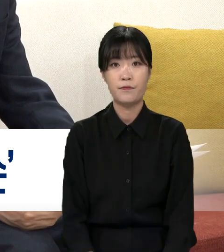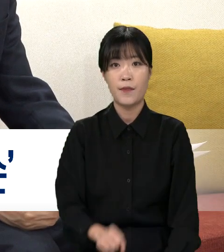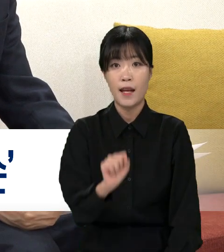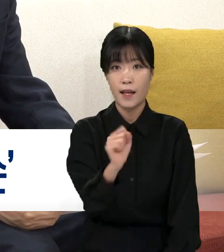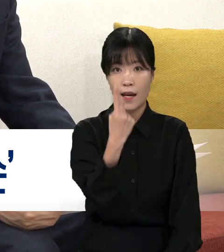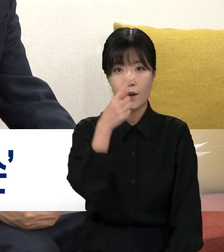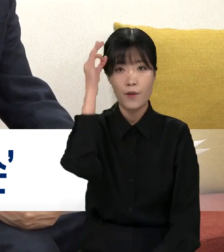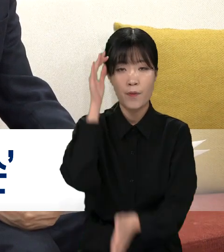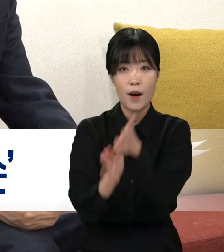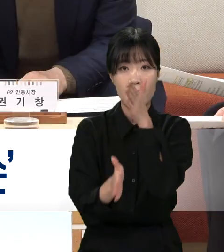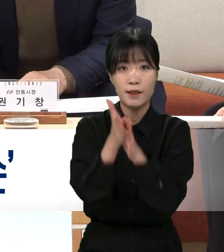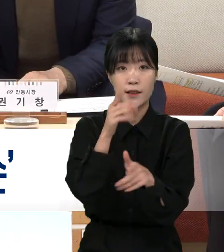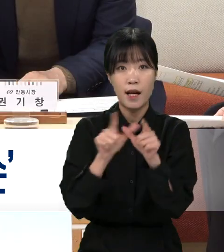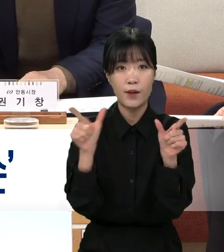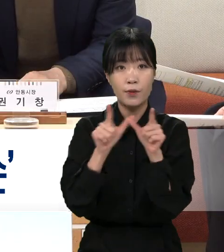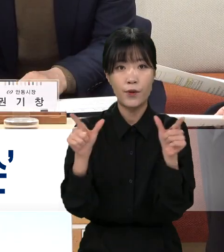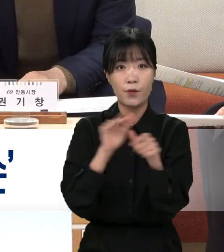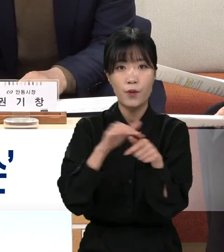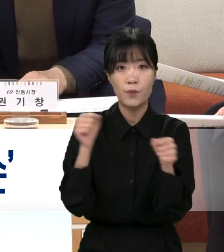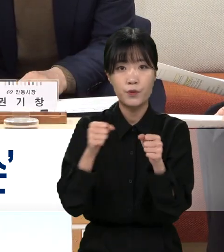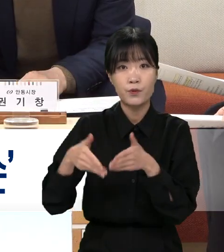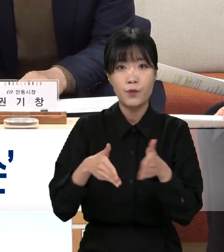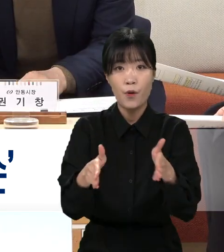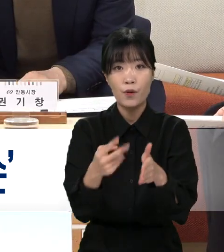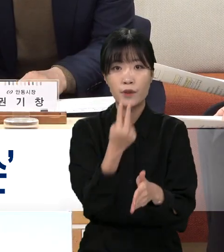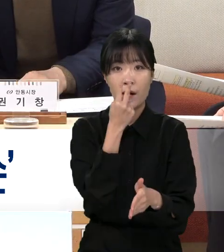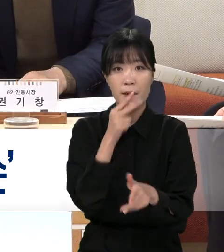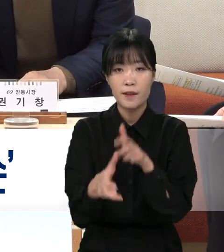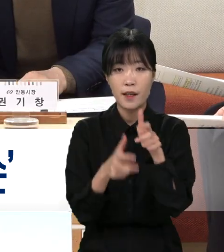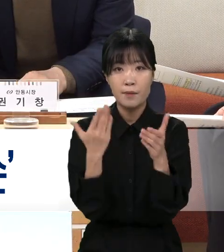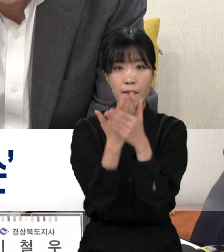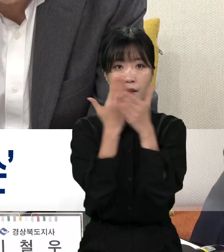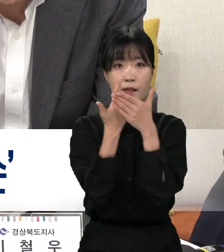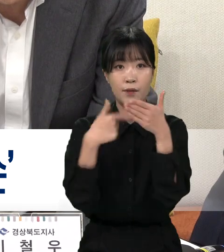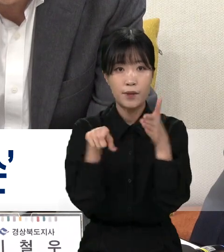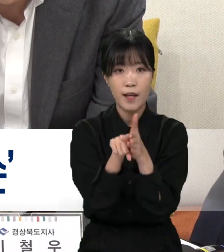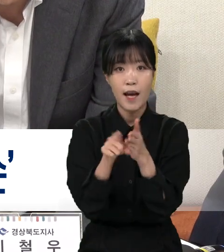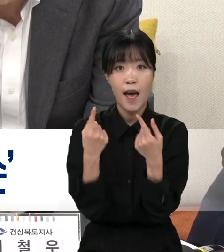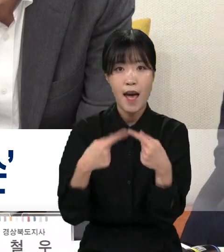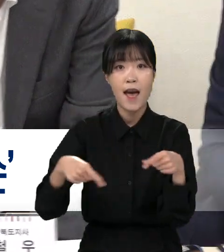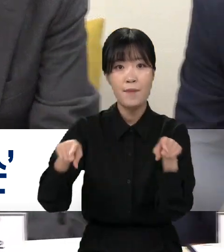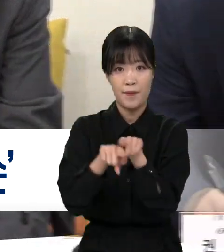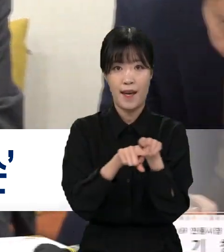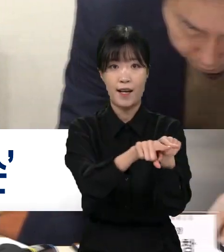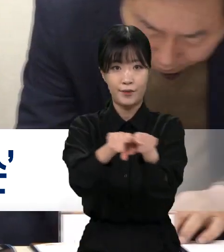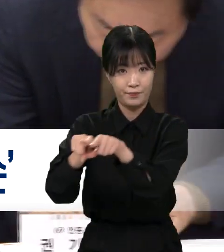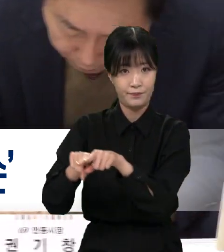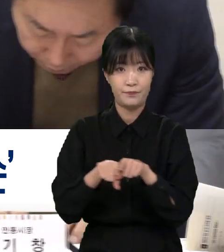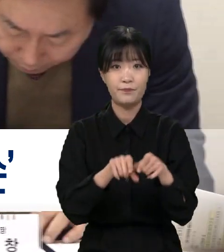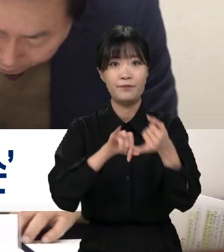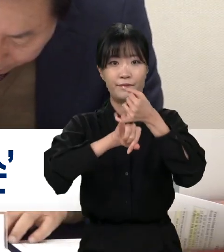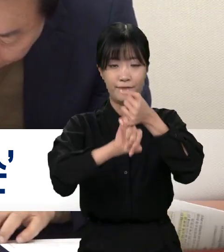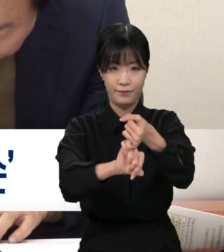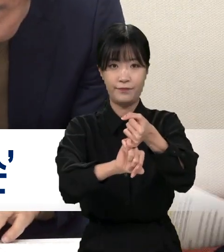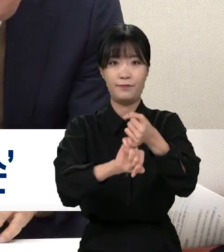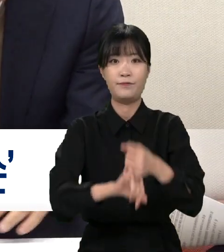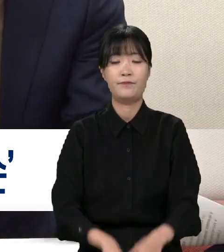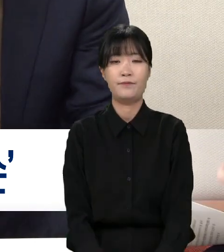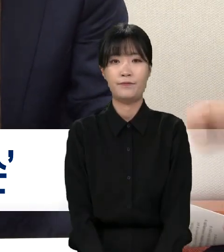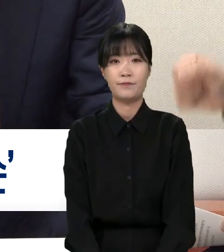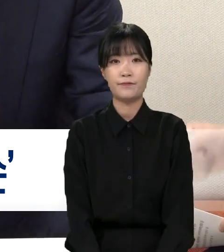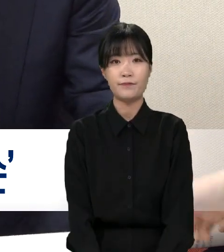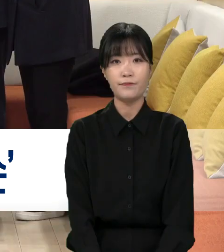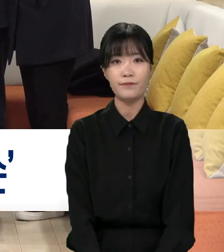업무협약을 체결했습니다 업무 협약을 통해 포항시와 안동시는 경북도 중심으로 바이오산업